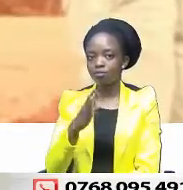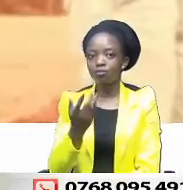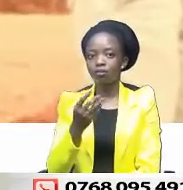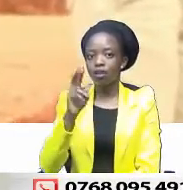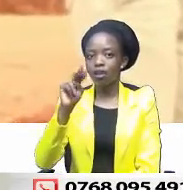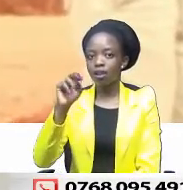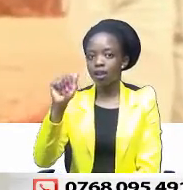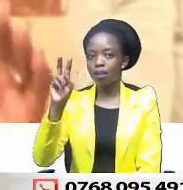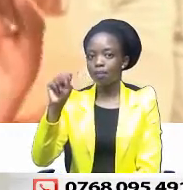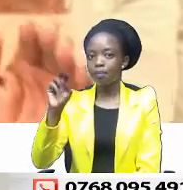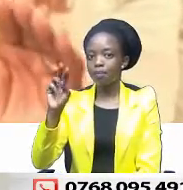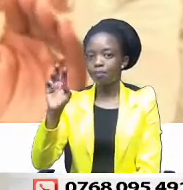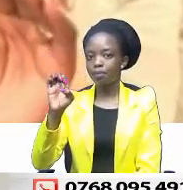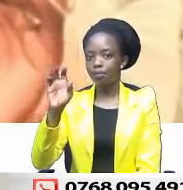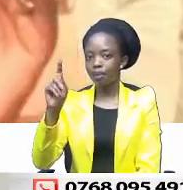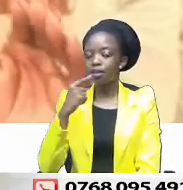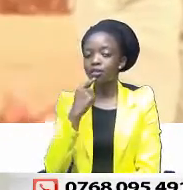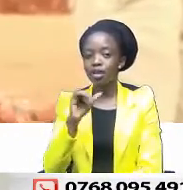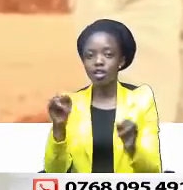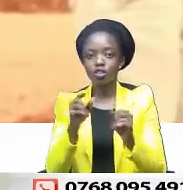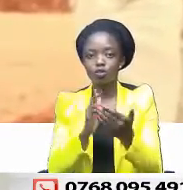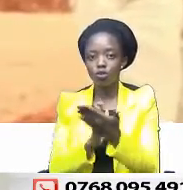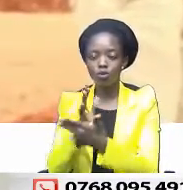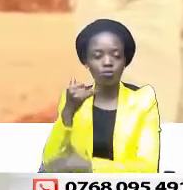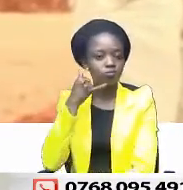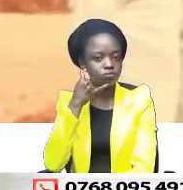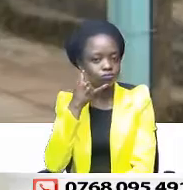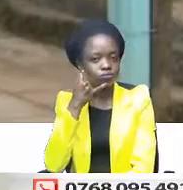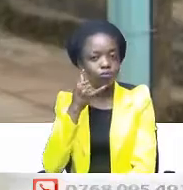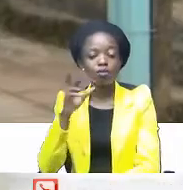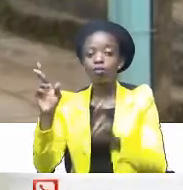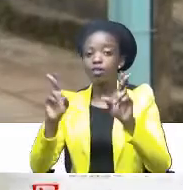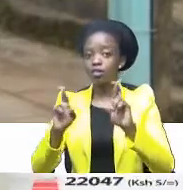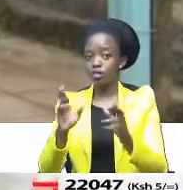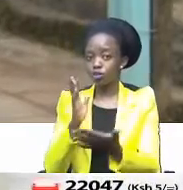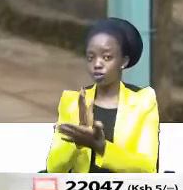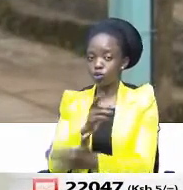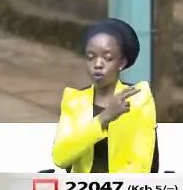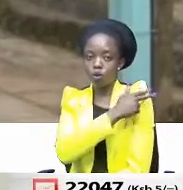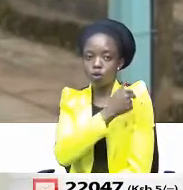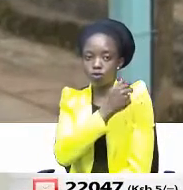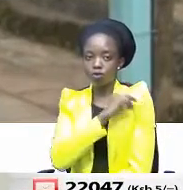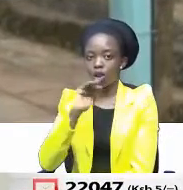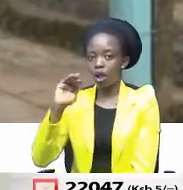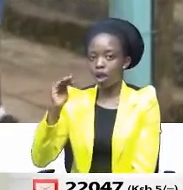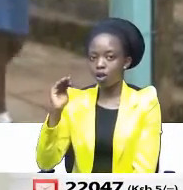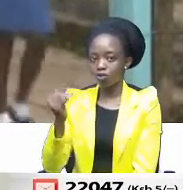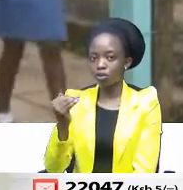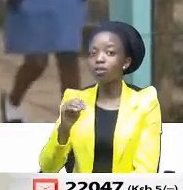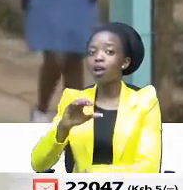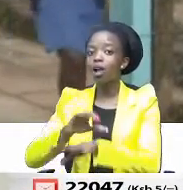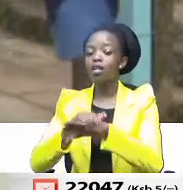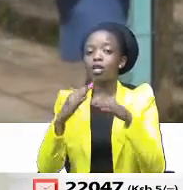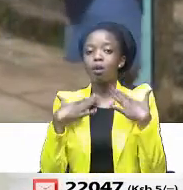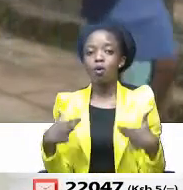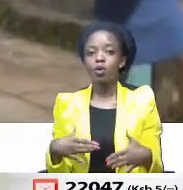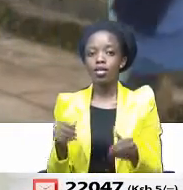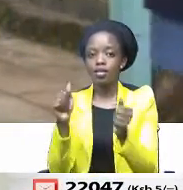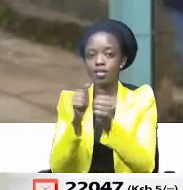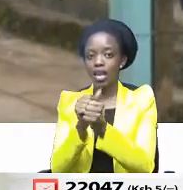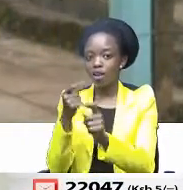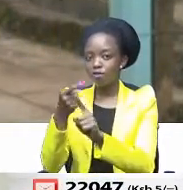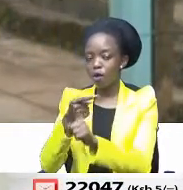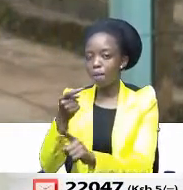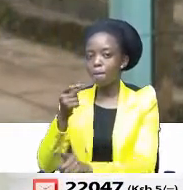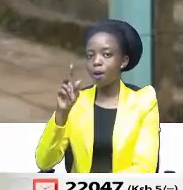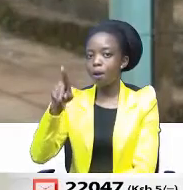Namenge ameiarifu runinga hii pitia njia ya simu kuwa tayari hospitali ya kaunti ya Trans Nzoia ishapokea miili 10 kutoka kaunti ya